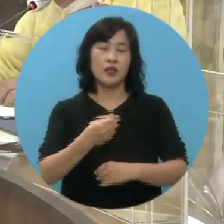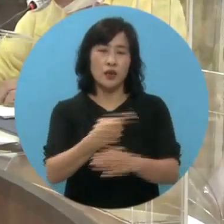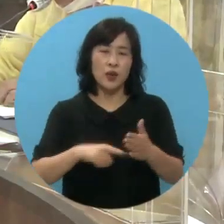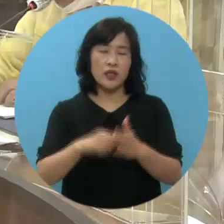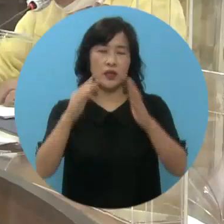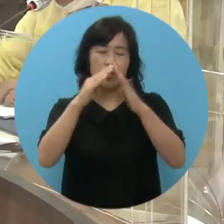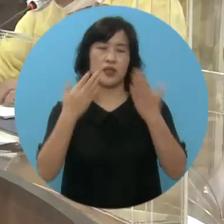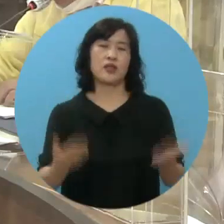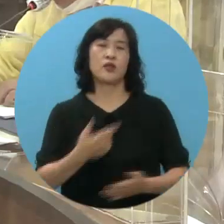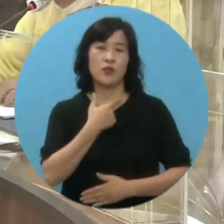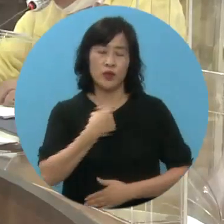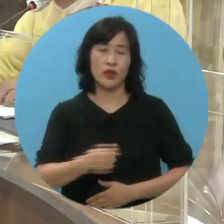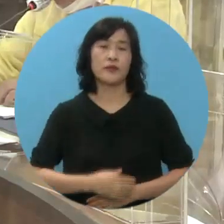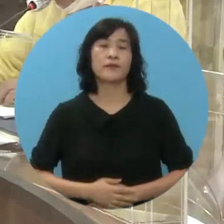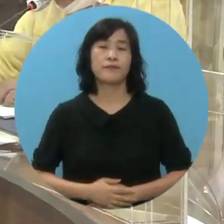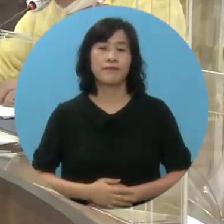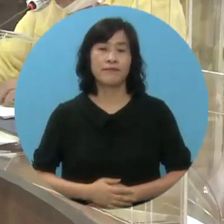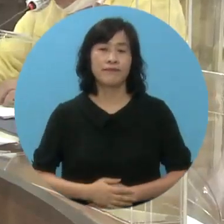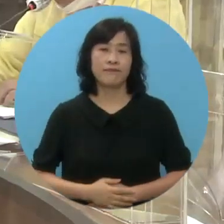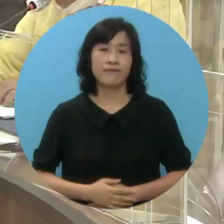것을 강조했습니다.